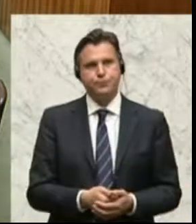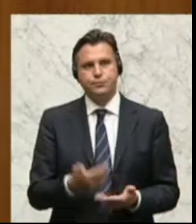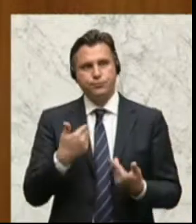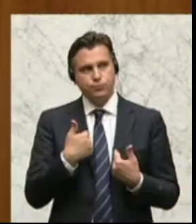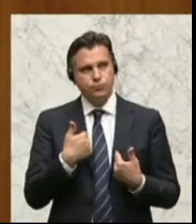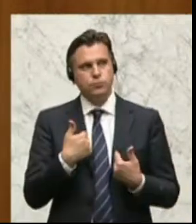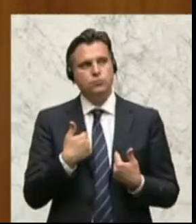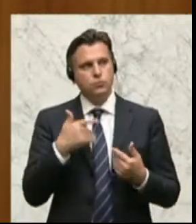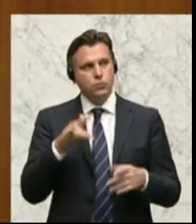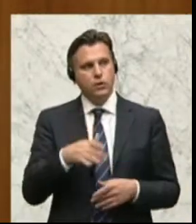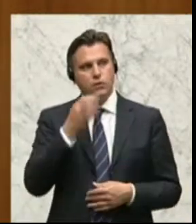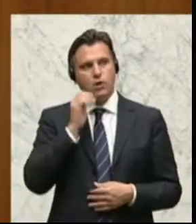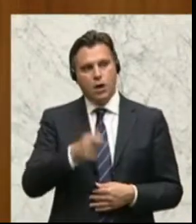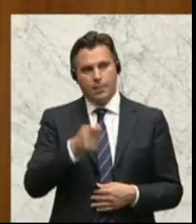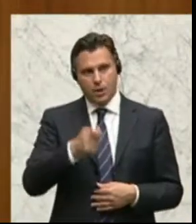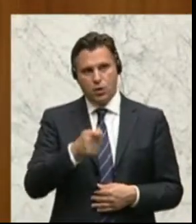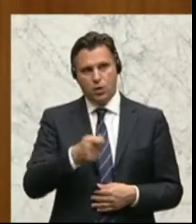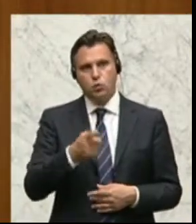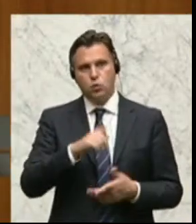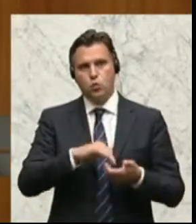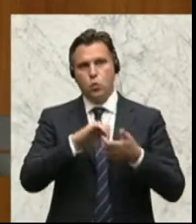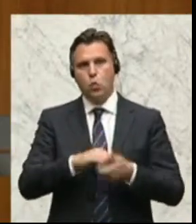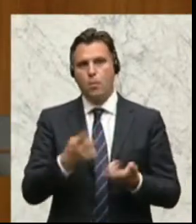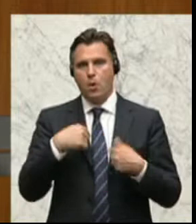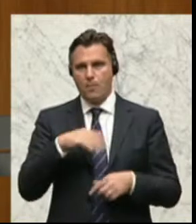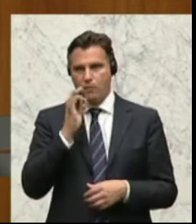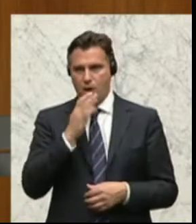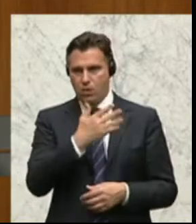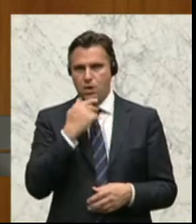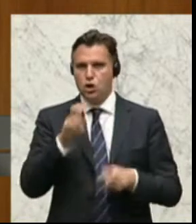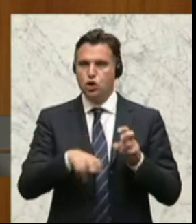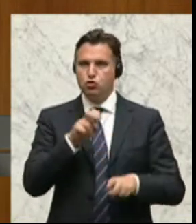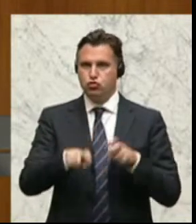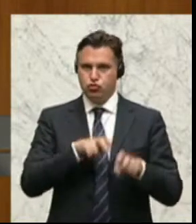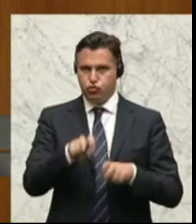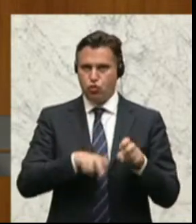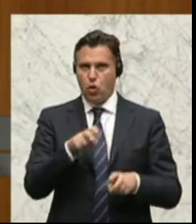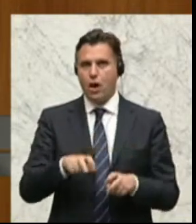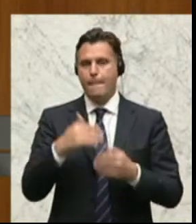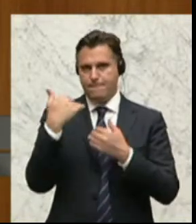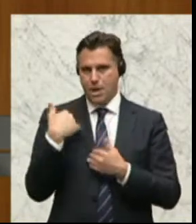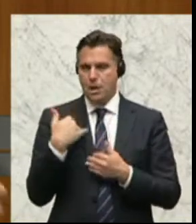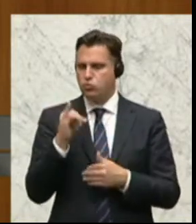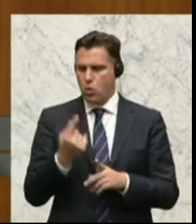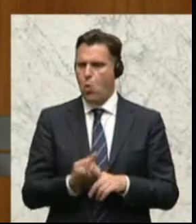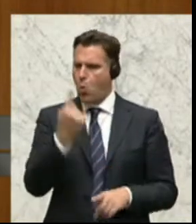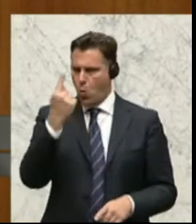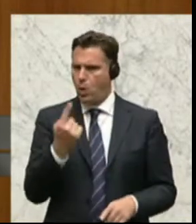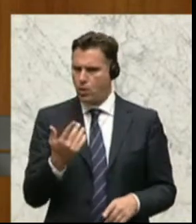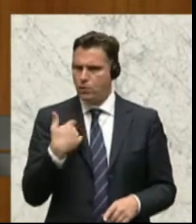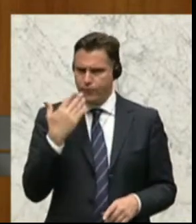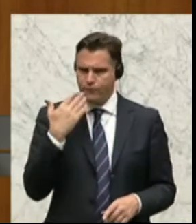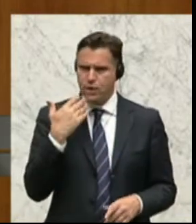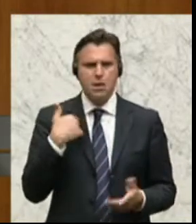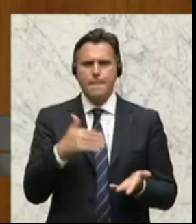Frau Abgeordnete und Klubobfrau. Die Steuer- und Abgabenlast in Österreich ist zu hoch. Da brauche ich auch keine Umfrage und da